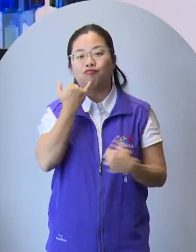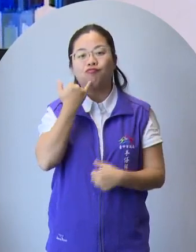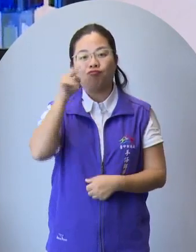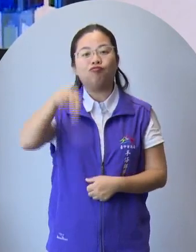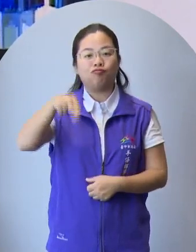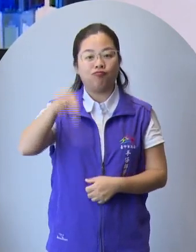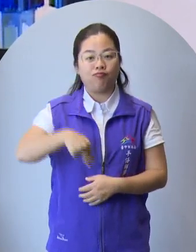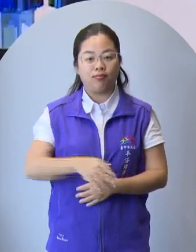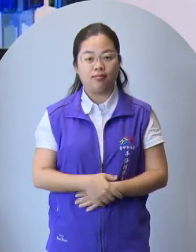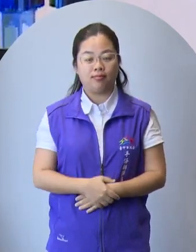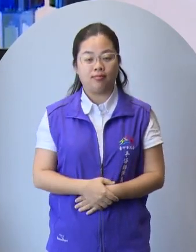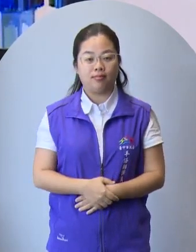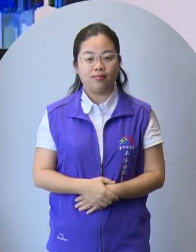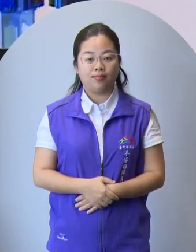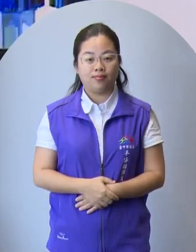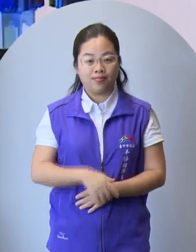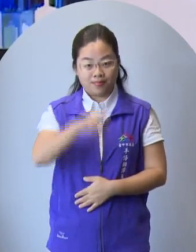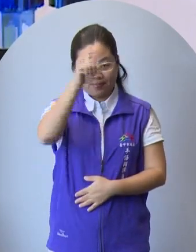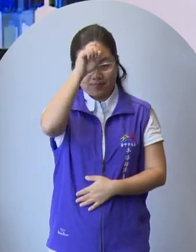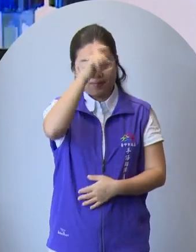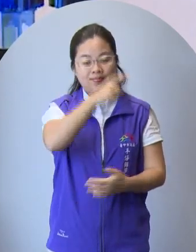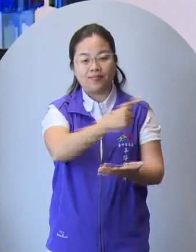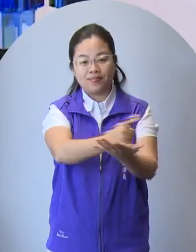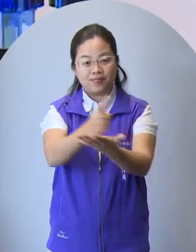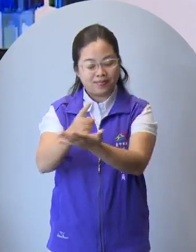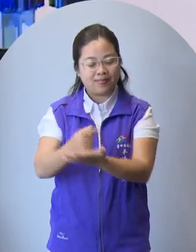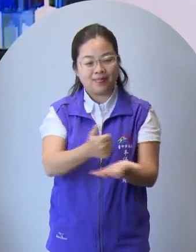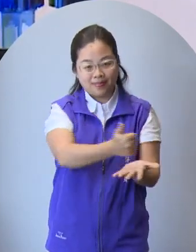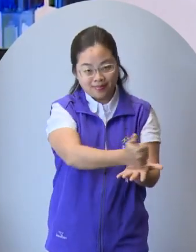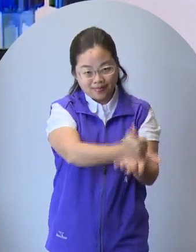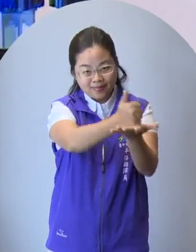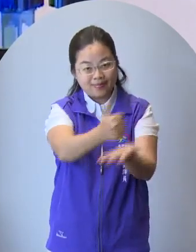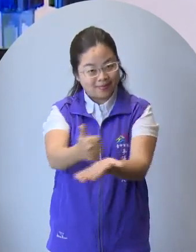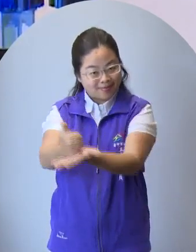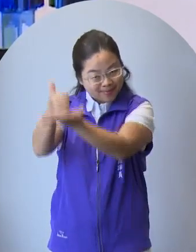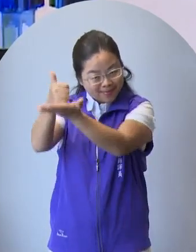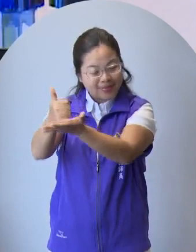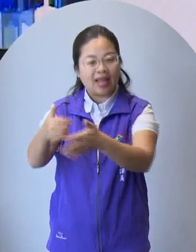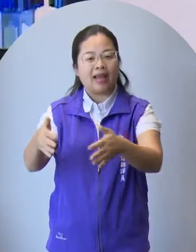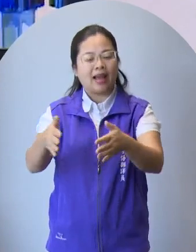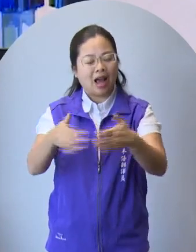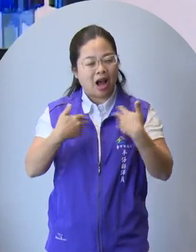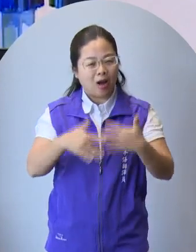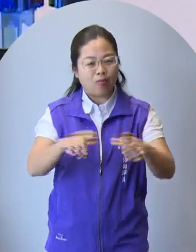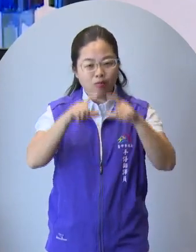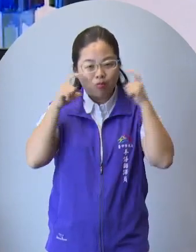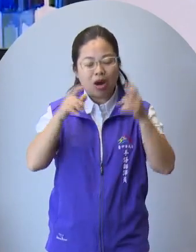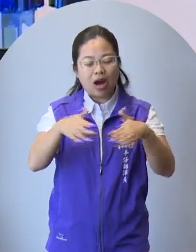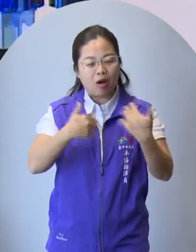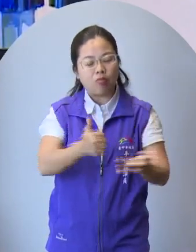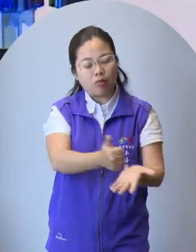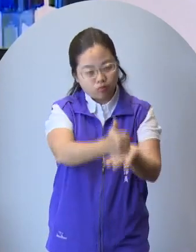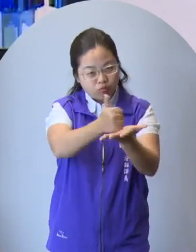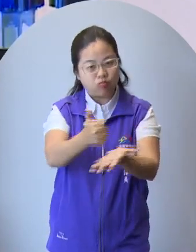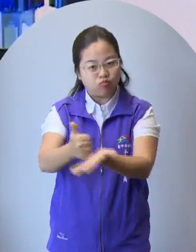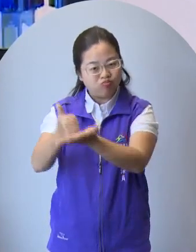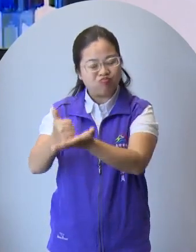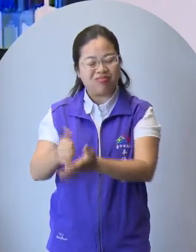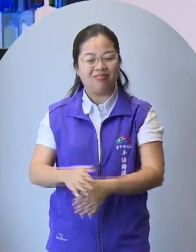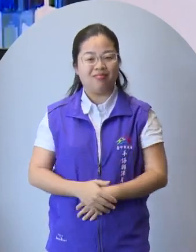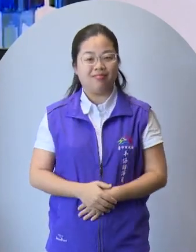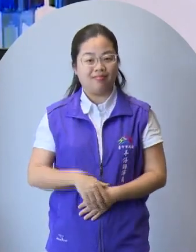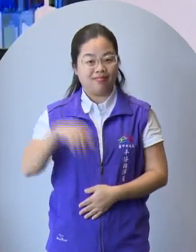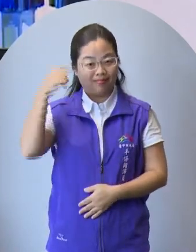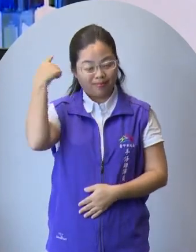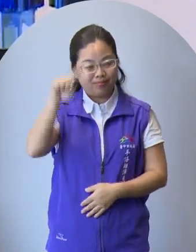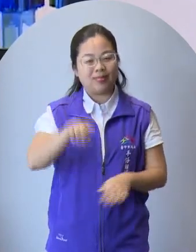可以请便那希望大家彼此尊重要不要戴口罩的权益。那这是第二个有关于明天